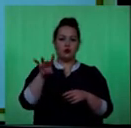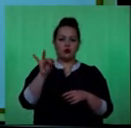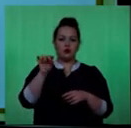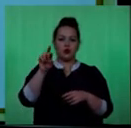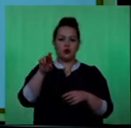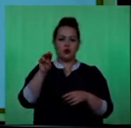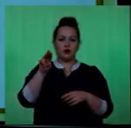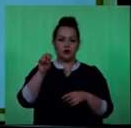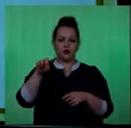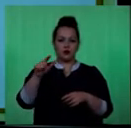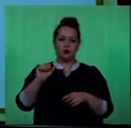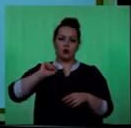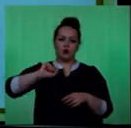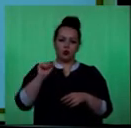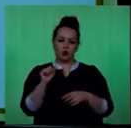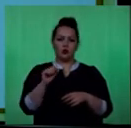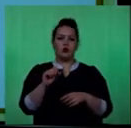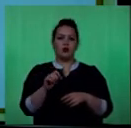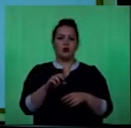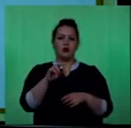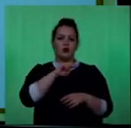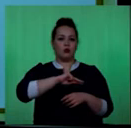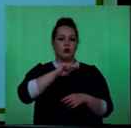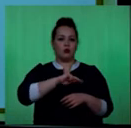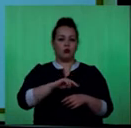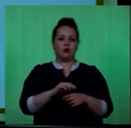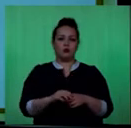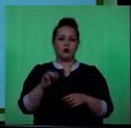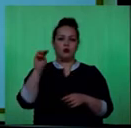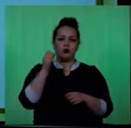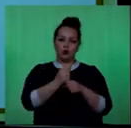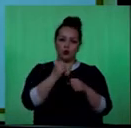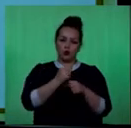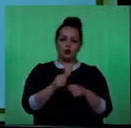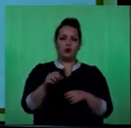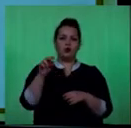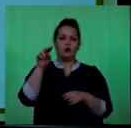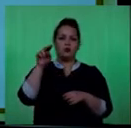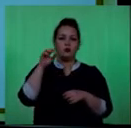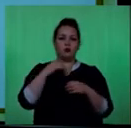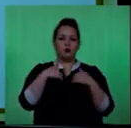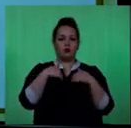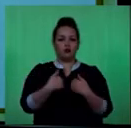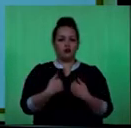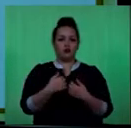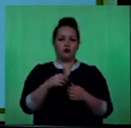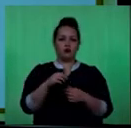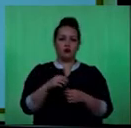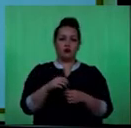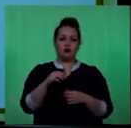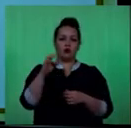синоним друг работа труд печаль синоним